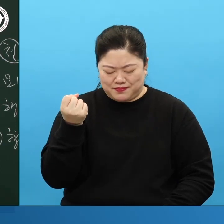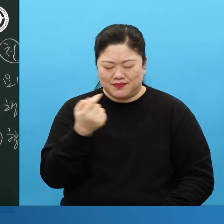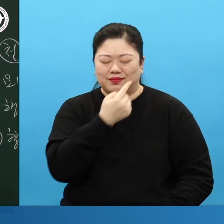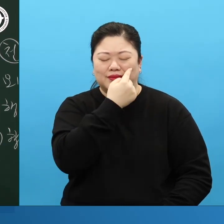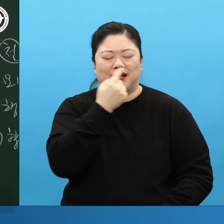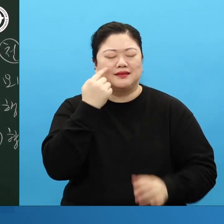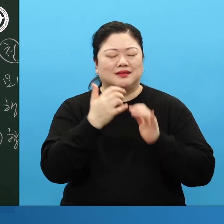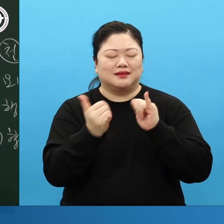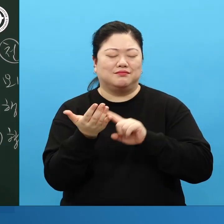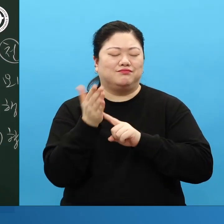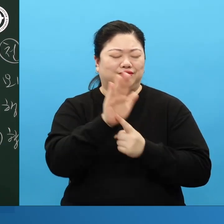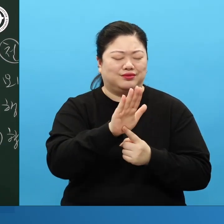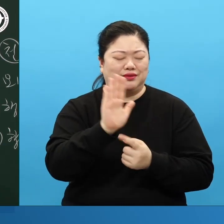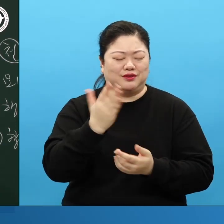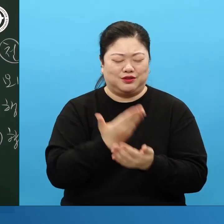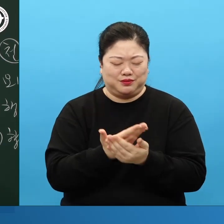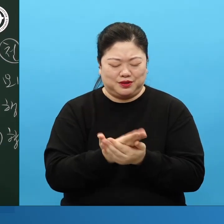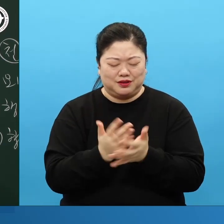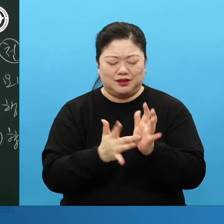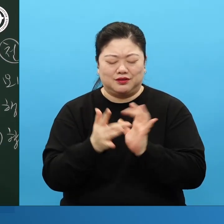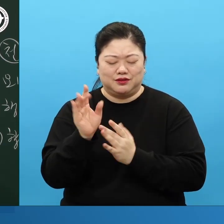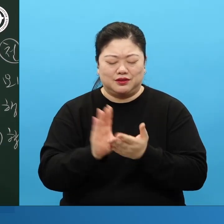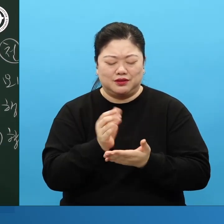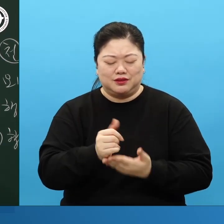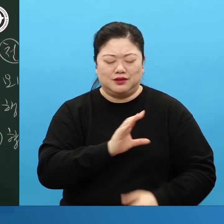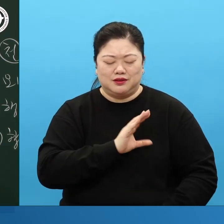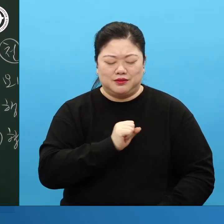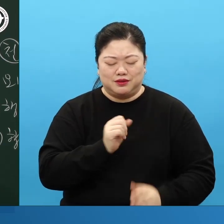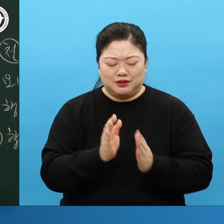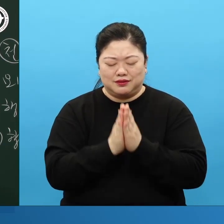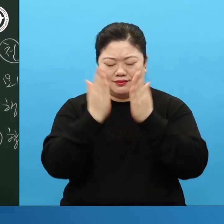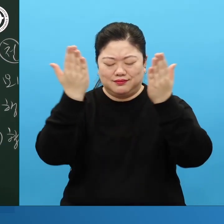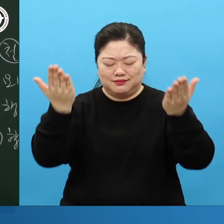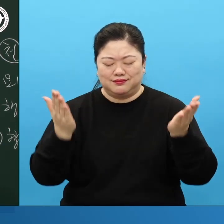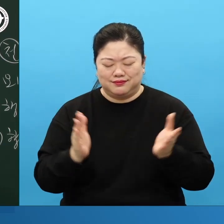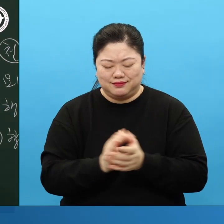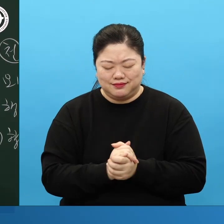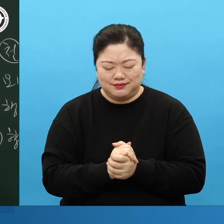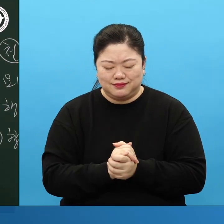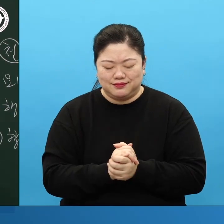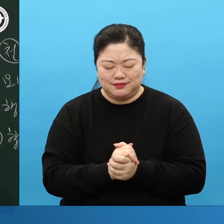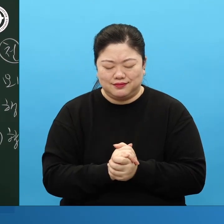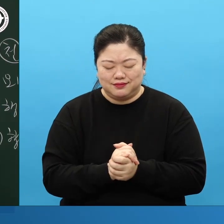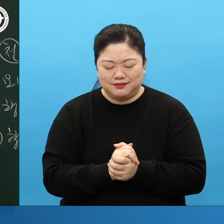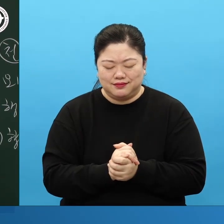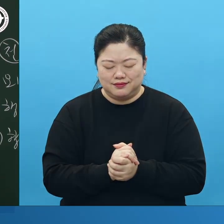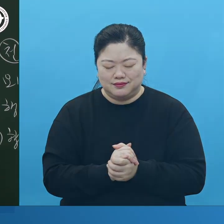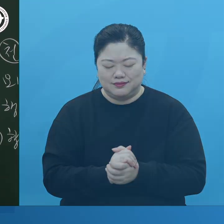el poder espiritual. 예수 그리스도 이름으로 기도하옵나이다. Oramos en el nombre de Jesucristo. Amén. Amén.